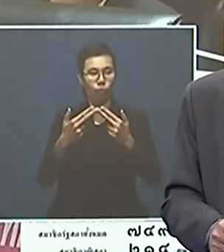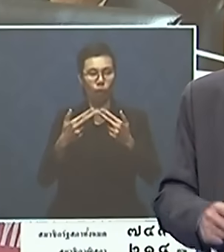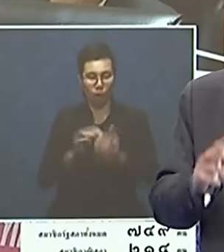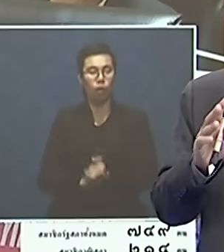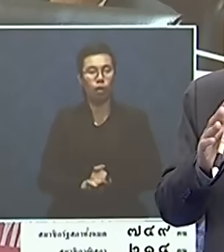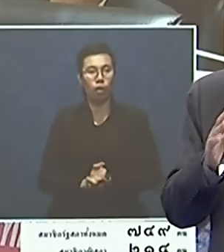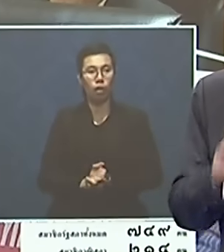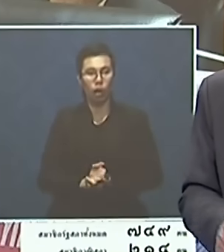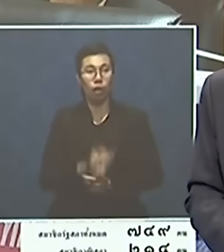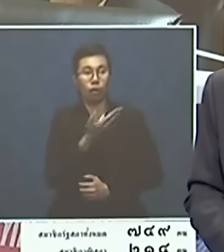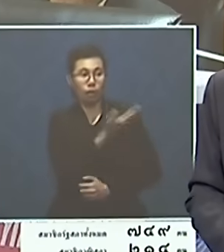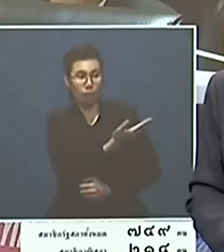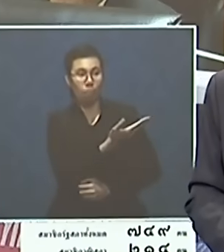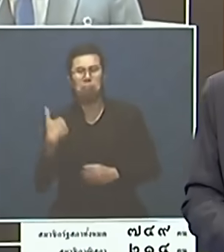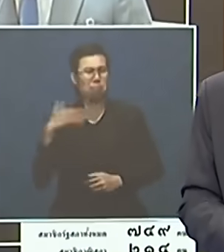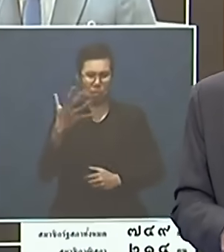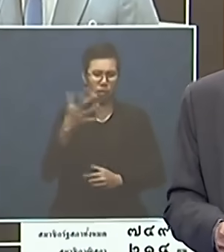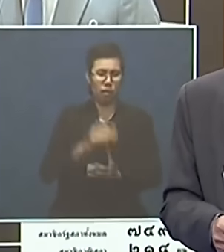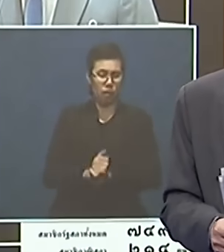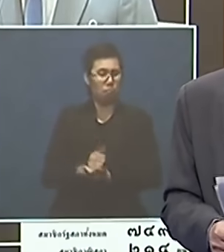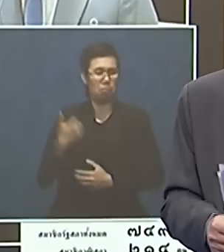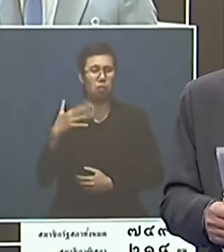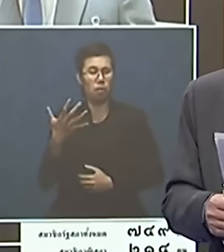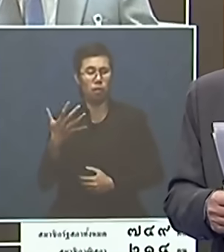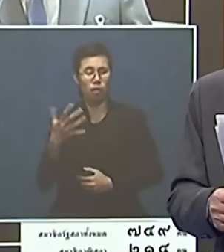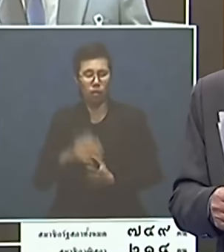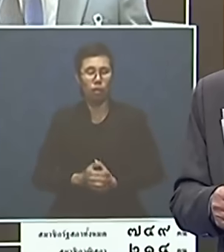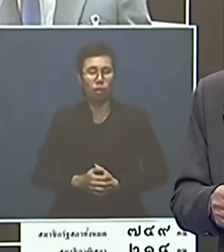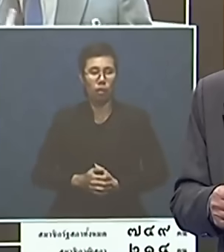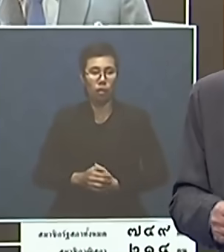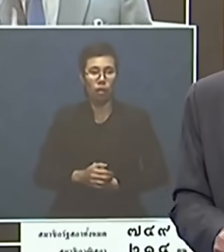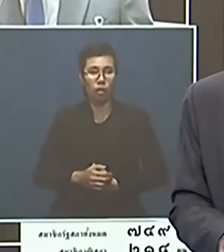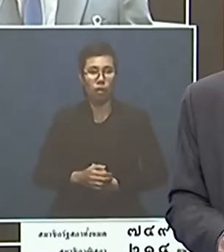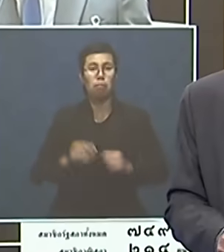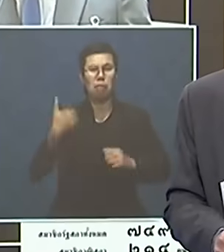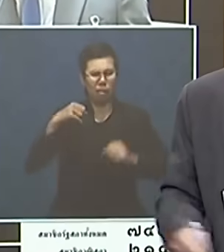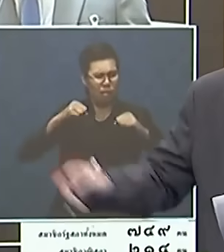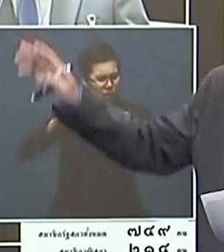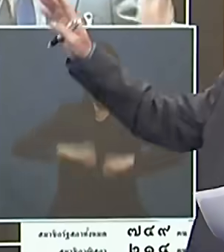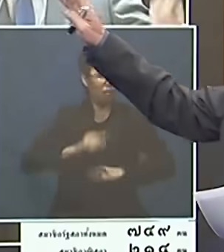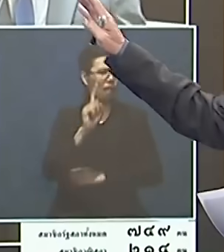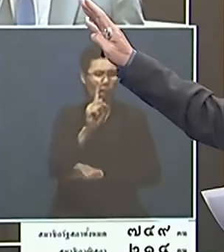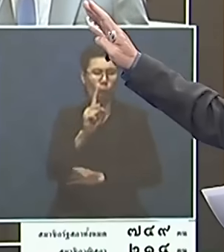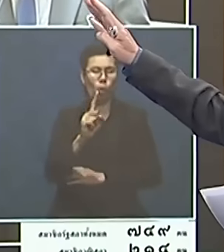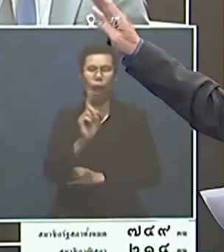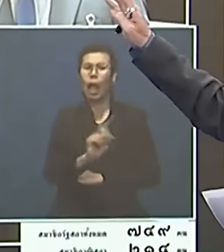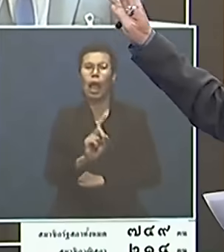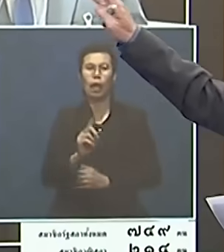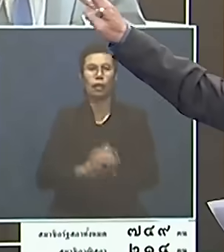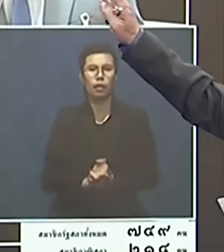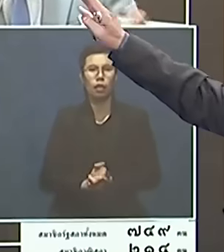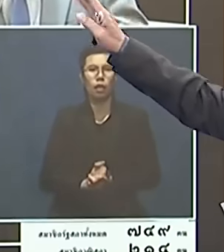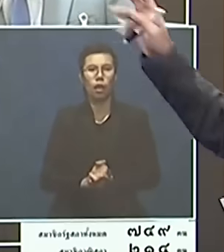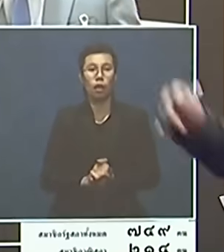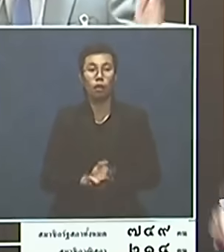ก็ยังเป็นประธานแนวทางและยุทธศาสตร์ของพรรครวมไทยสร้างชาติด้วยนะครับสสจากพรรคการเมืองอื่น